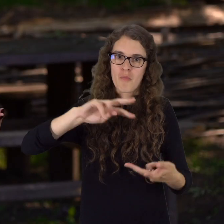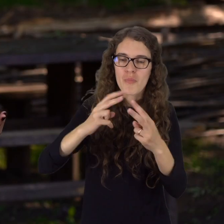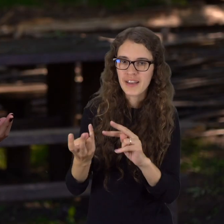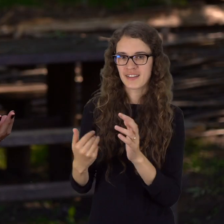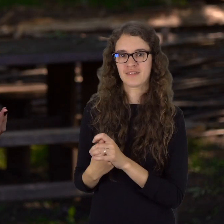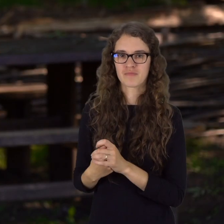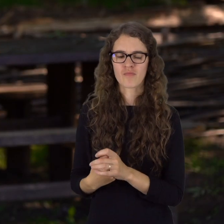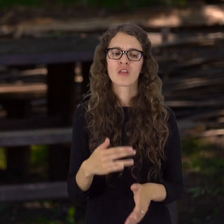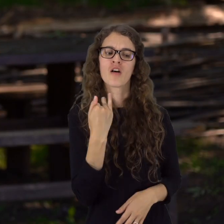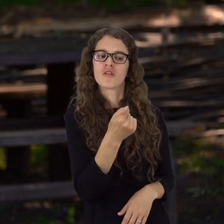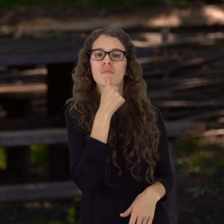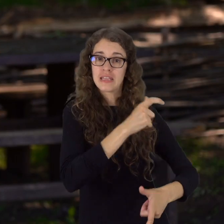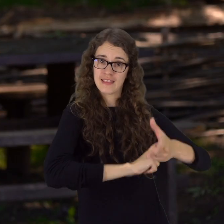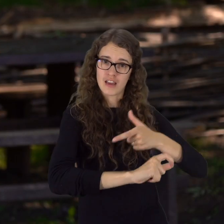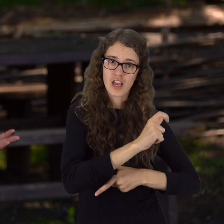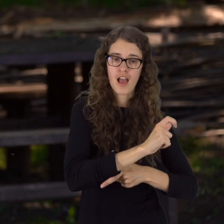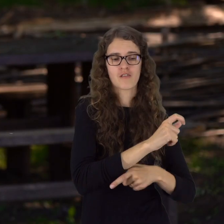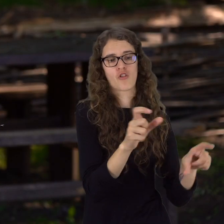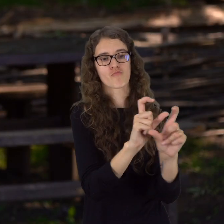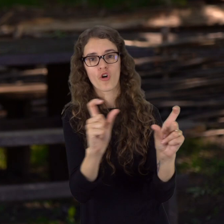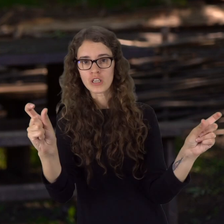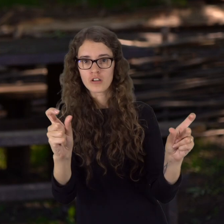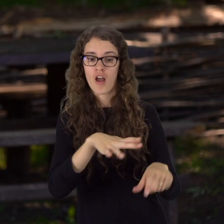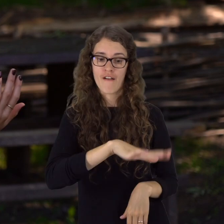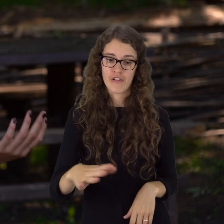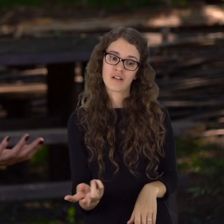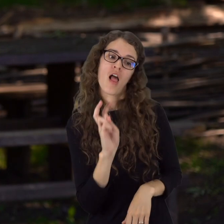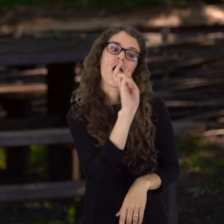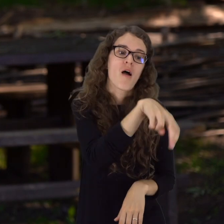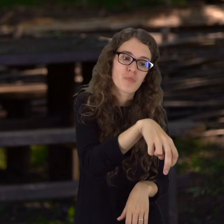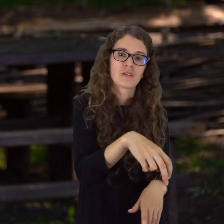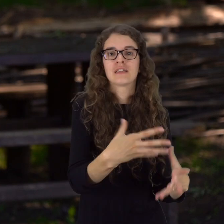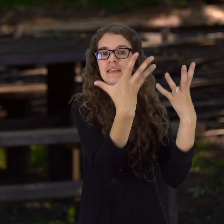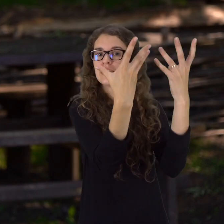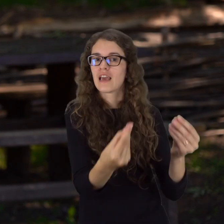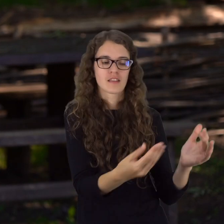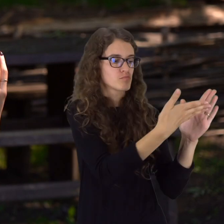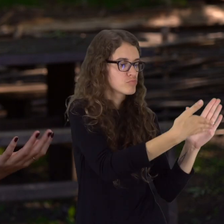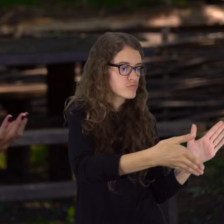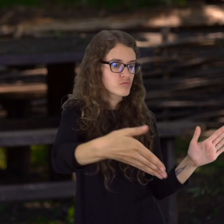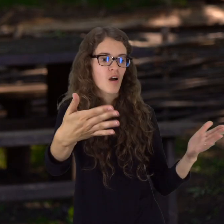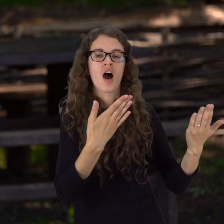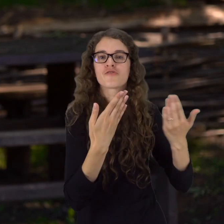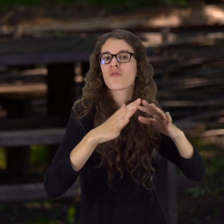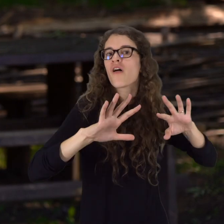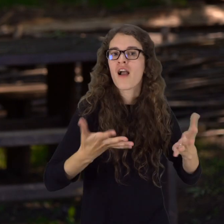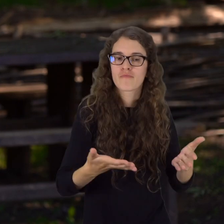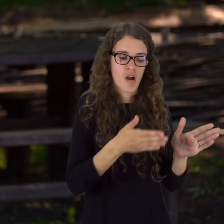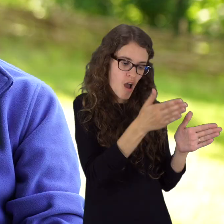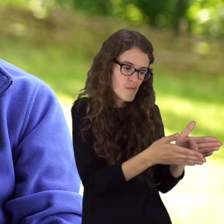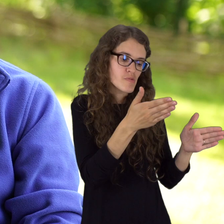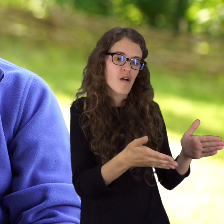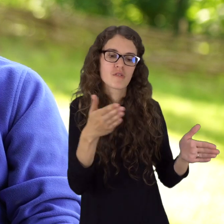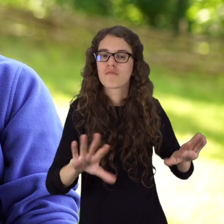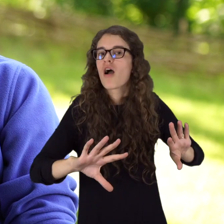diena tada? Mhm. Įsivaizduokime vaiko, nes, žinau, yra ir mokykla, ir darželis, tai galima pradžioje gal darželį, po to mokykloje, kaip maždaug nuo atvykimo, kaip čia vaikas praleidžia